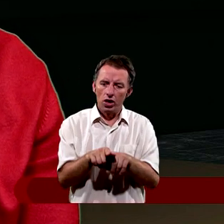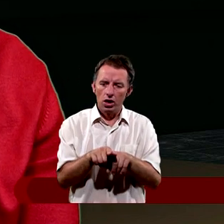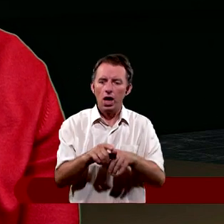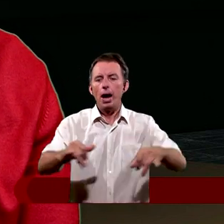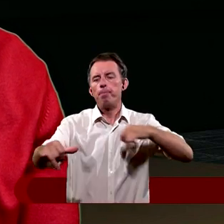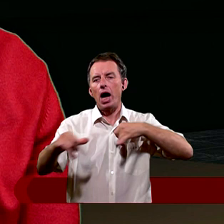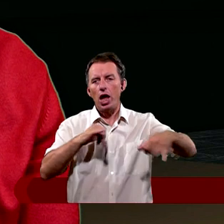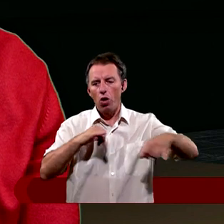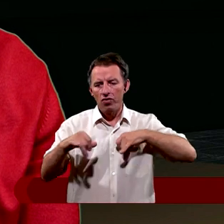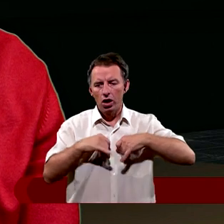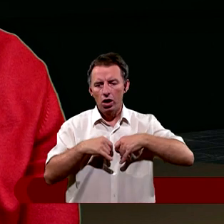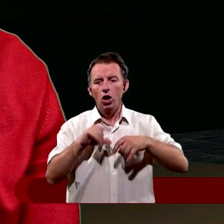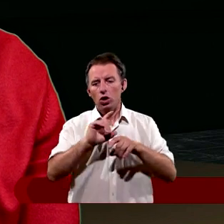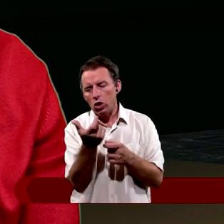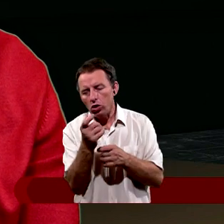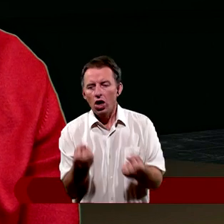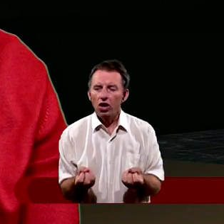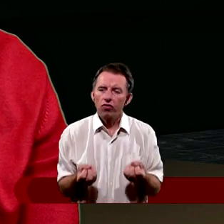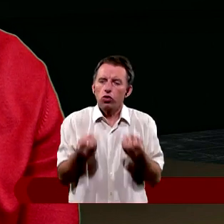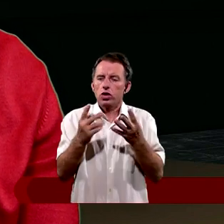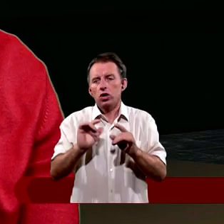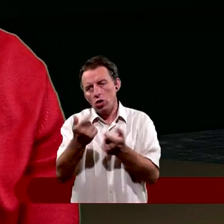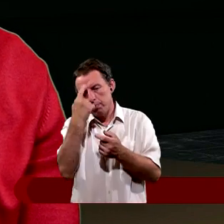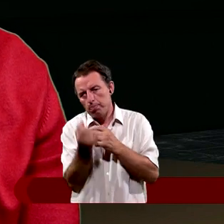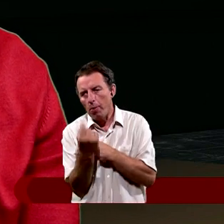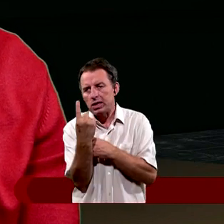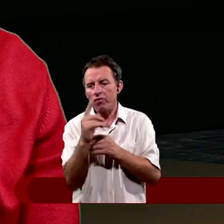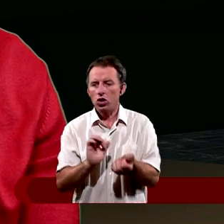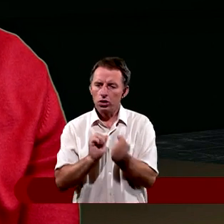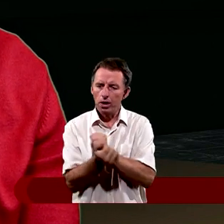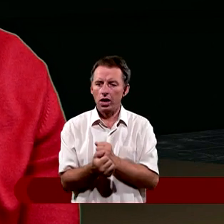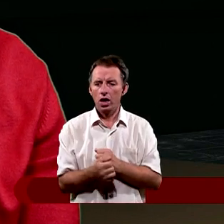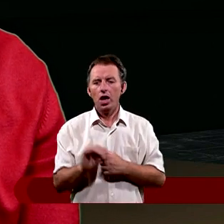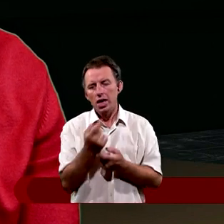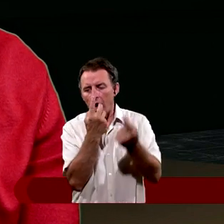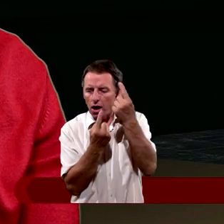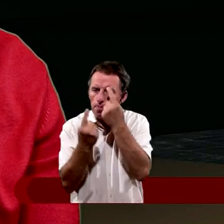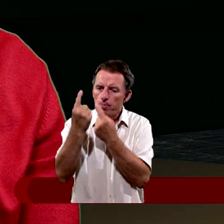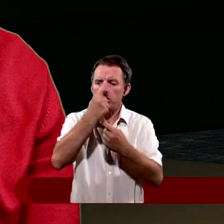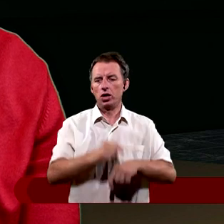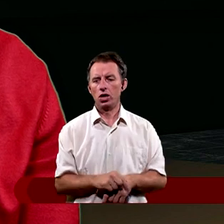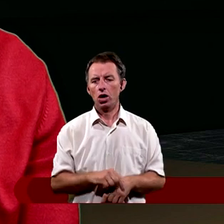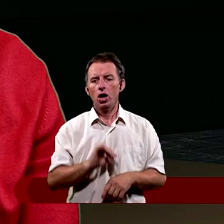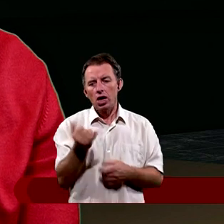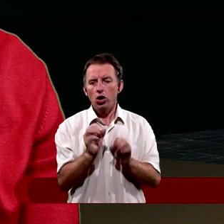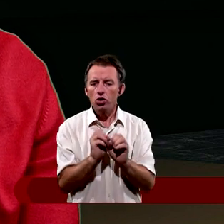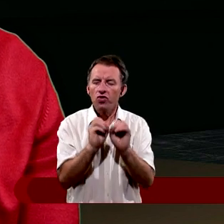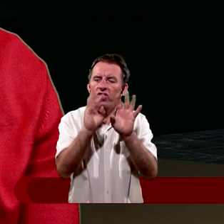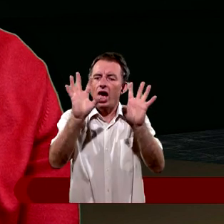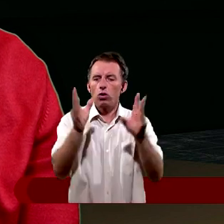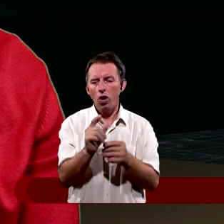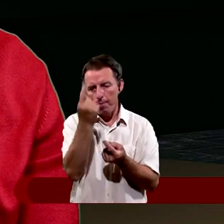również panowanie, czyli coś twórczego, jakaś kreatywność, jakaś myśl, taka światła